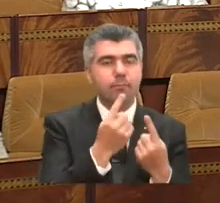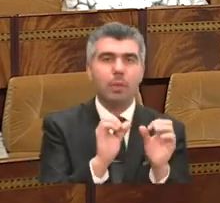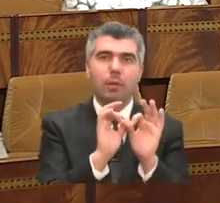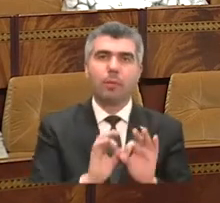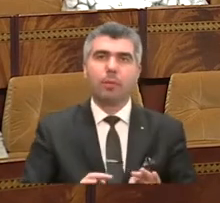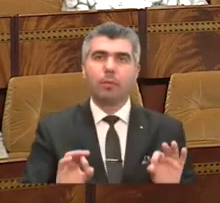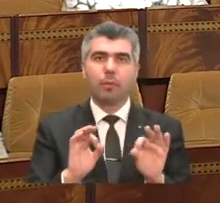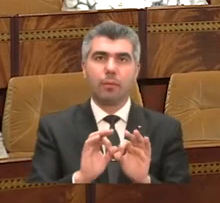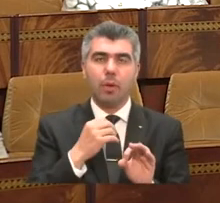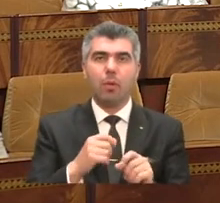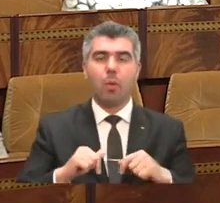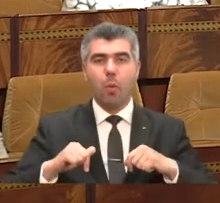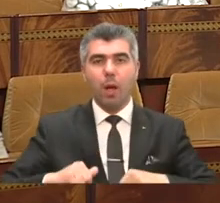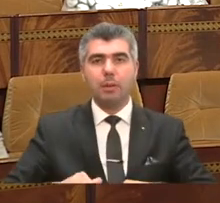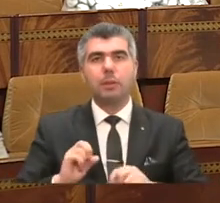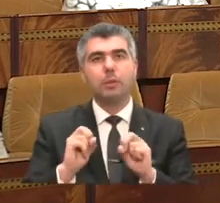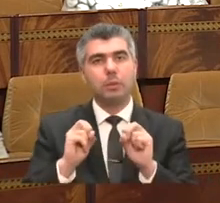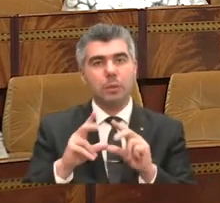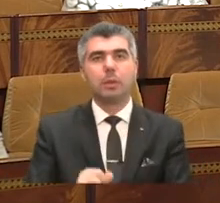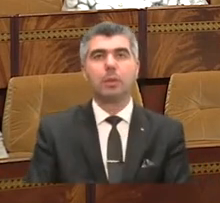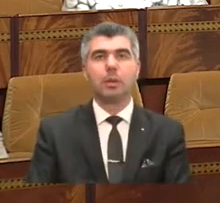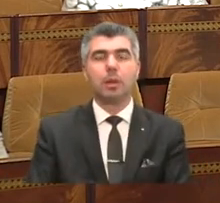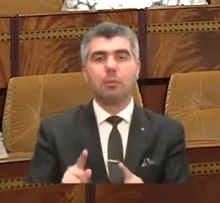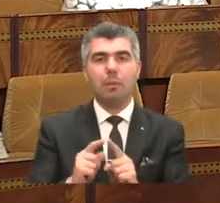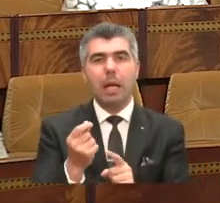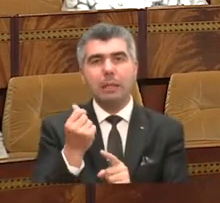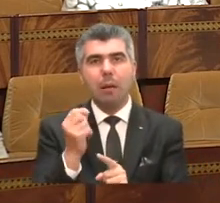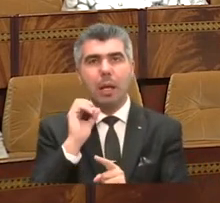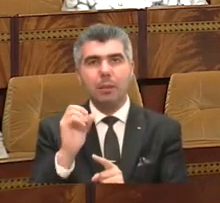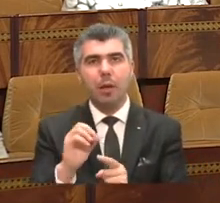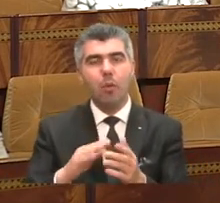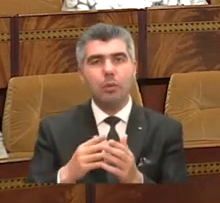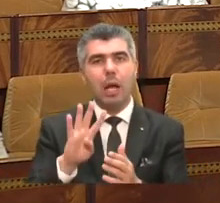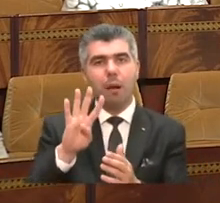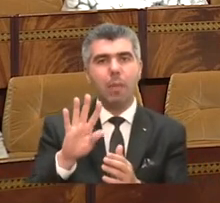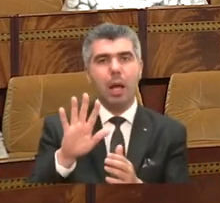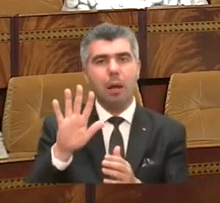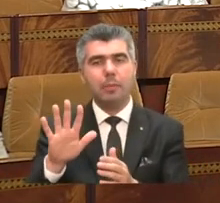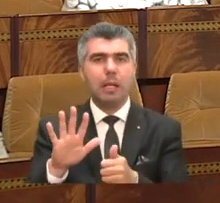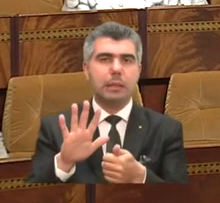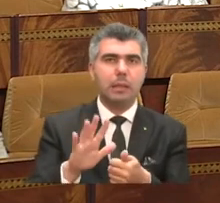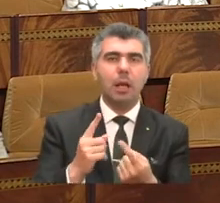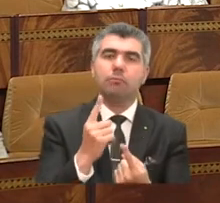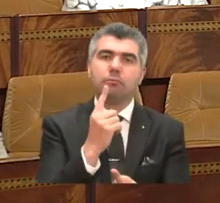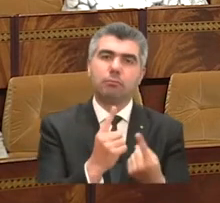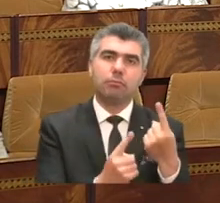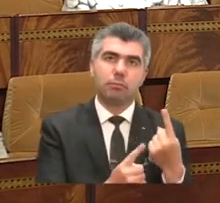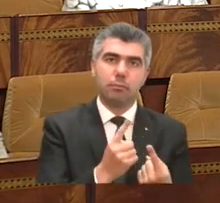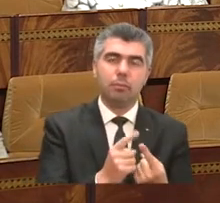السيدة الوزيرة تفضلات وقالت أودي هاد التركيبة نتاع الثمن د المحروقات واش 4 ولا 6 ولا، وخاصة